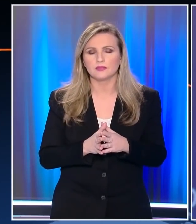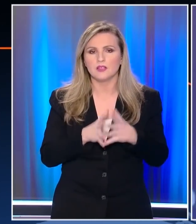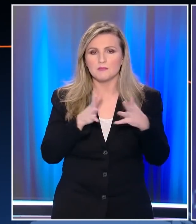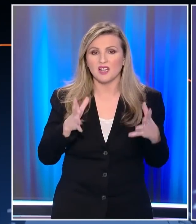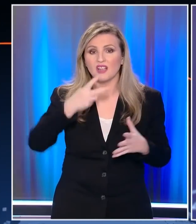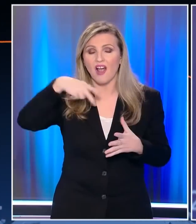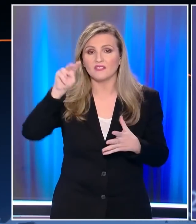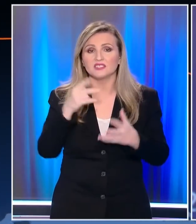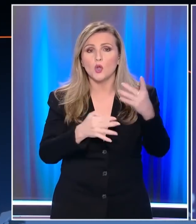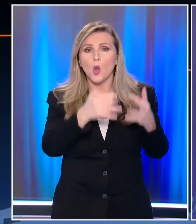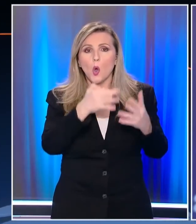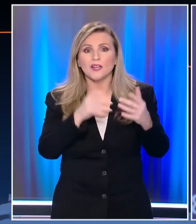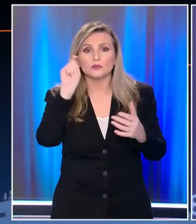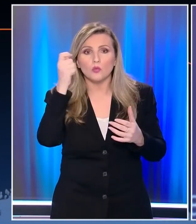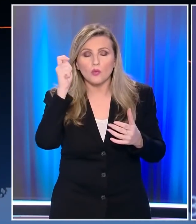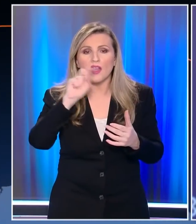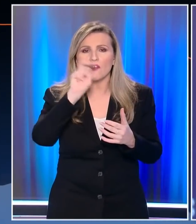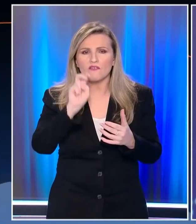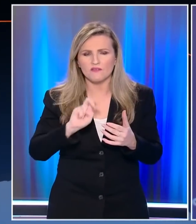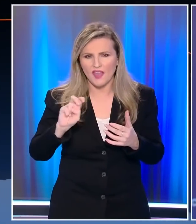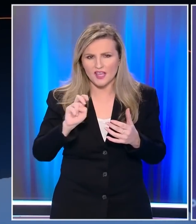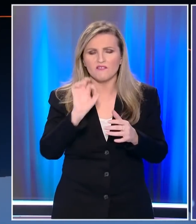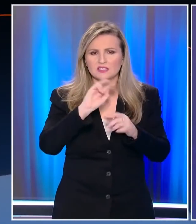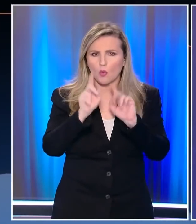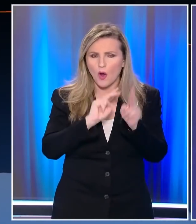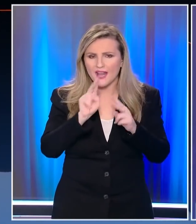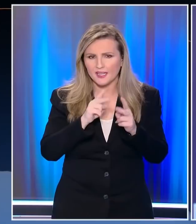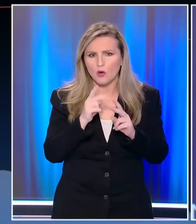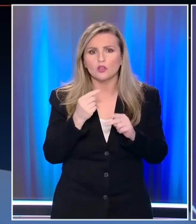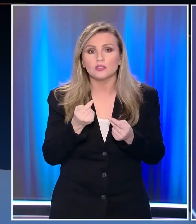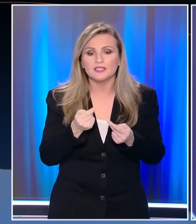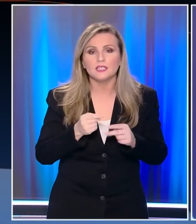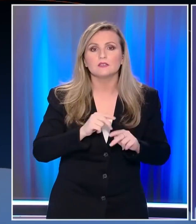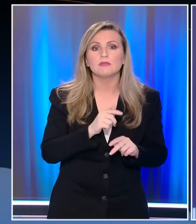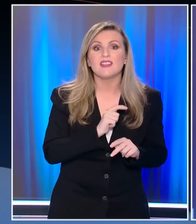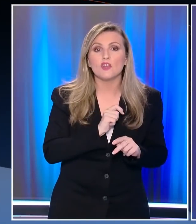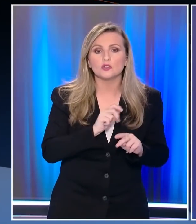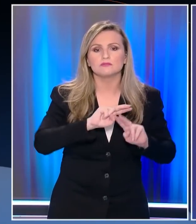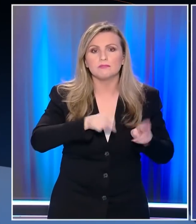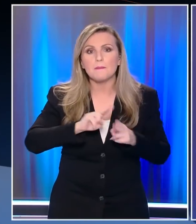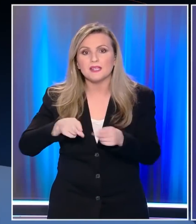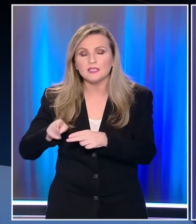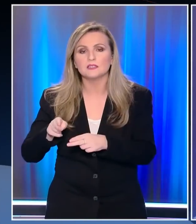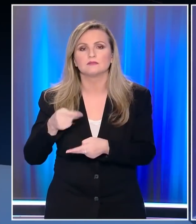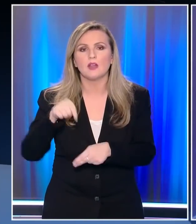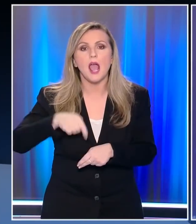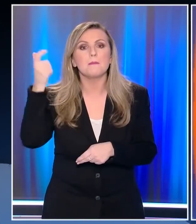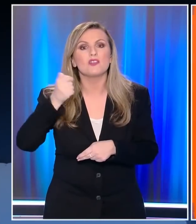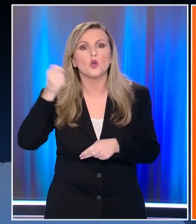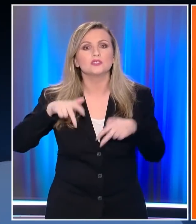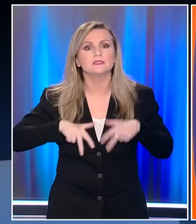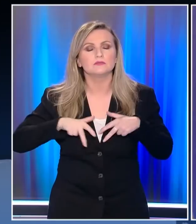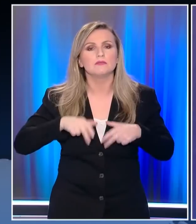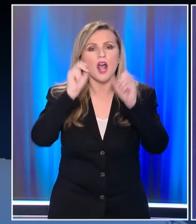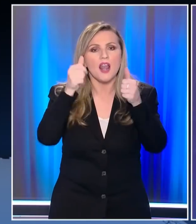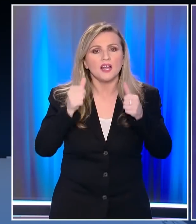Τεράστιες αυξήσεις στους λογαριασμούς βλέπουν έμποροι και επαγγελματίες, καθώς η επιδότηση που ανακοίνωσε η κυβέρνηση για τις επιχειρήσεις ξεκινά τον